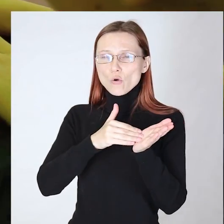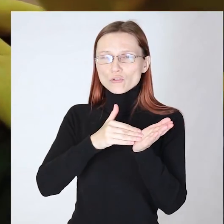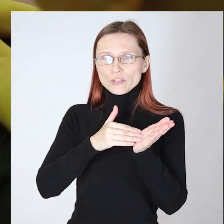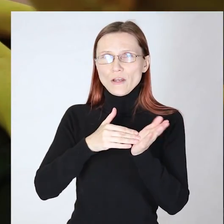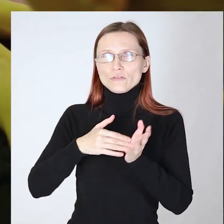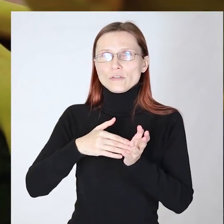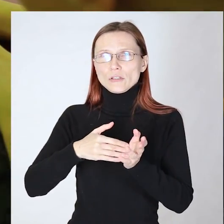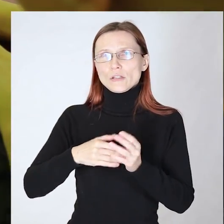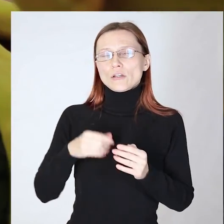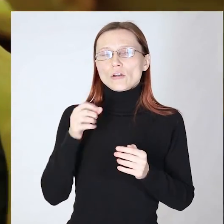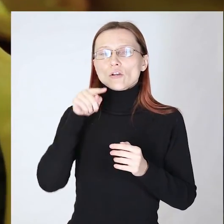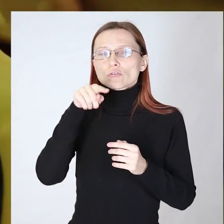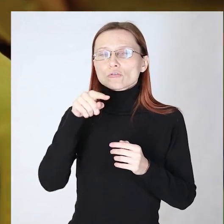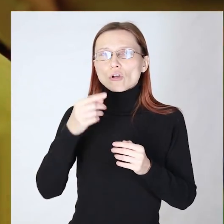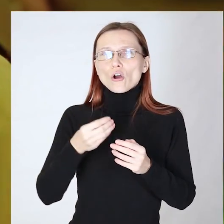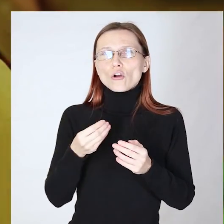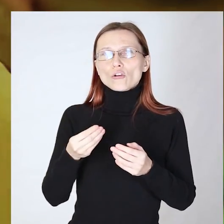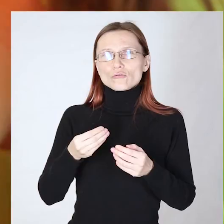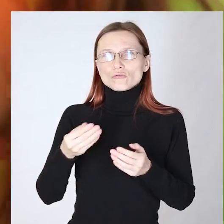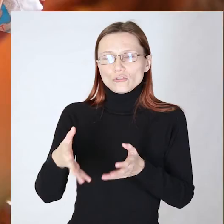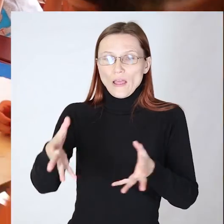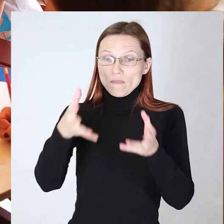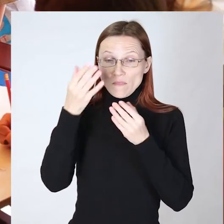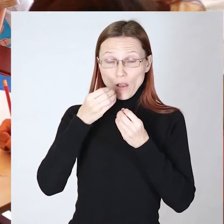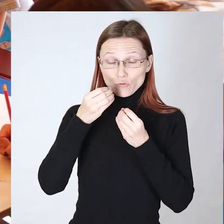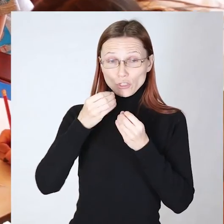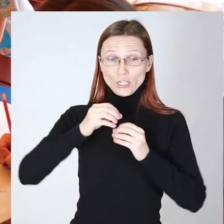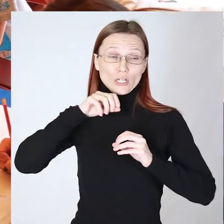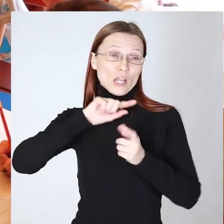vzdelávanie ani vzdelávaním nebolo. A preto